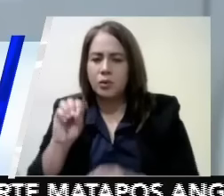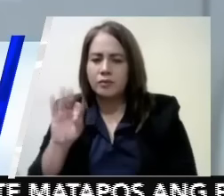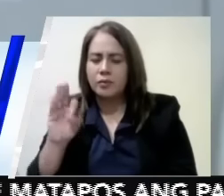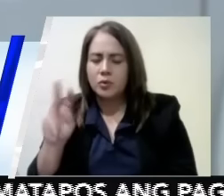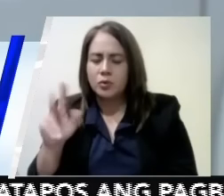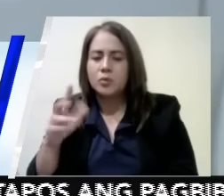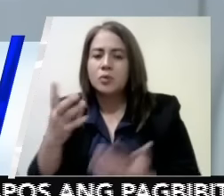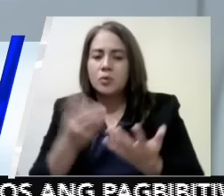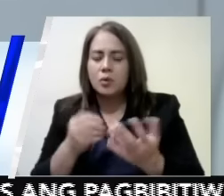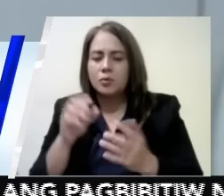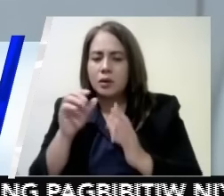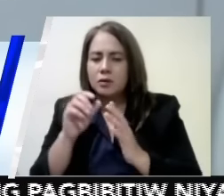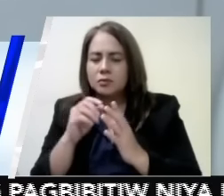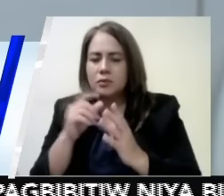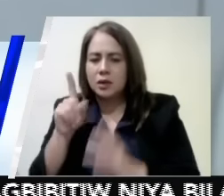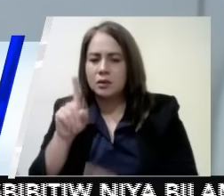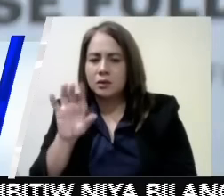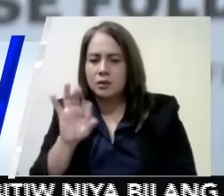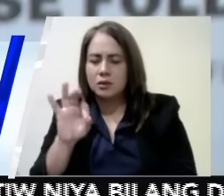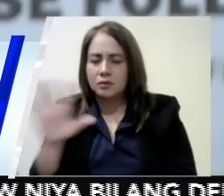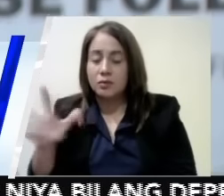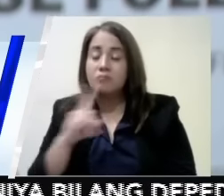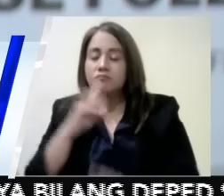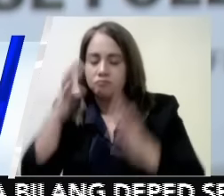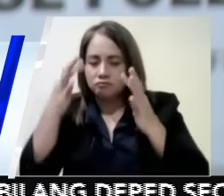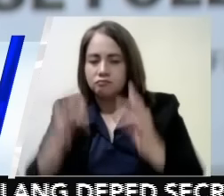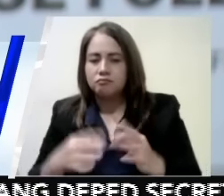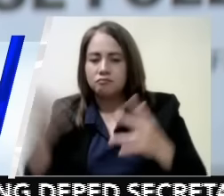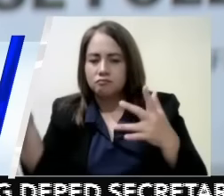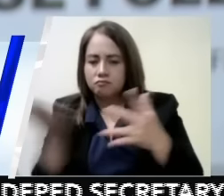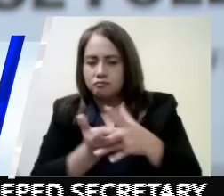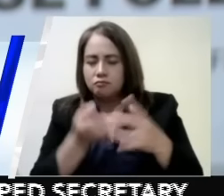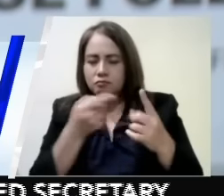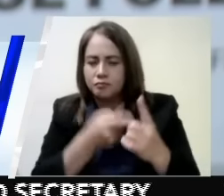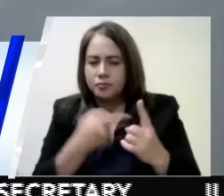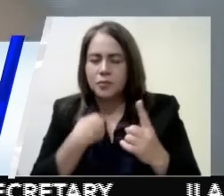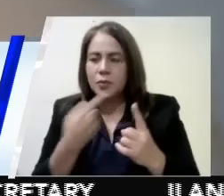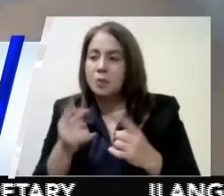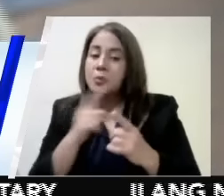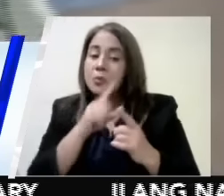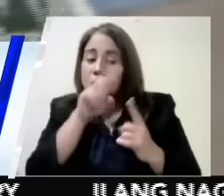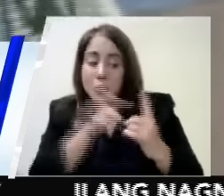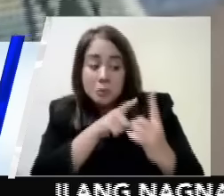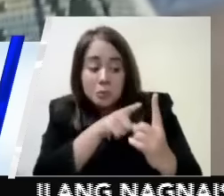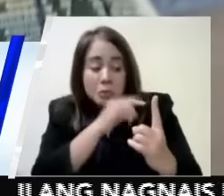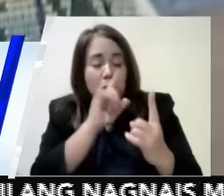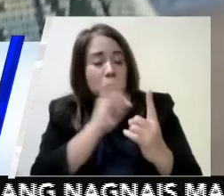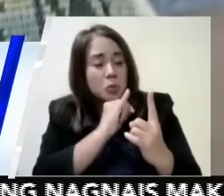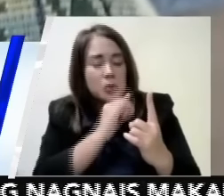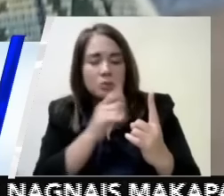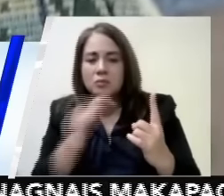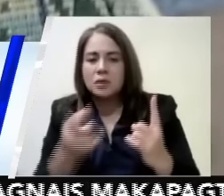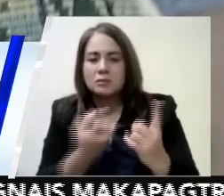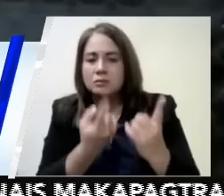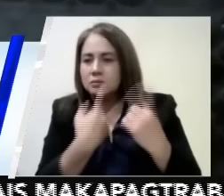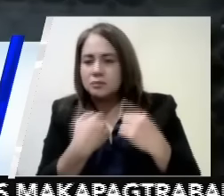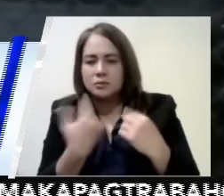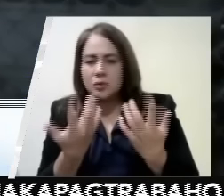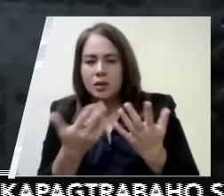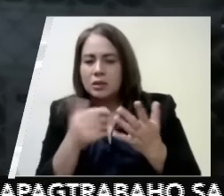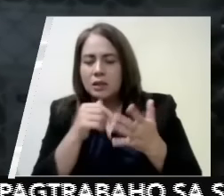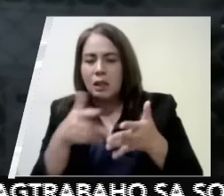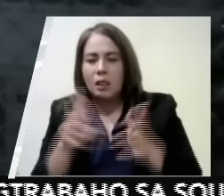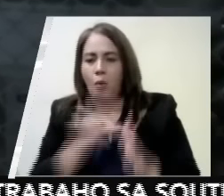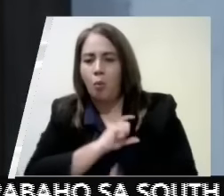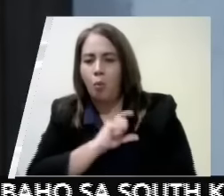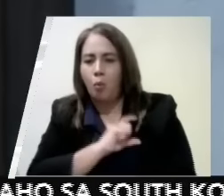1995. Desidido ang mga biktima na ihabla ang suspect. Sinubukan naming kunin ang panig ng suspect pero hindi pa kami pinapayagan ng mga pulis. Hinahanap